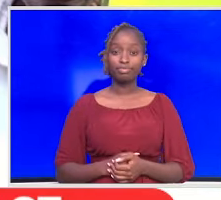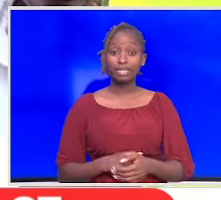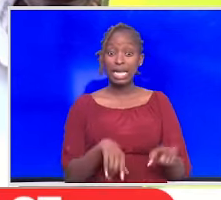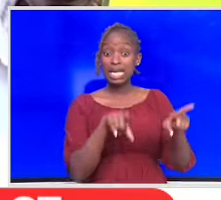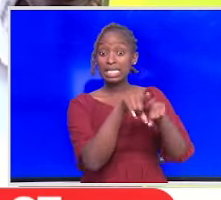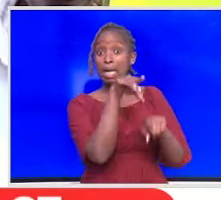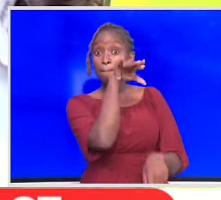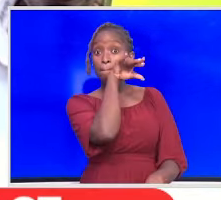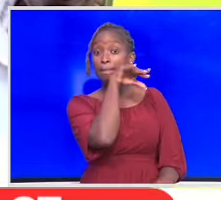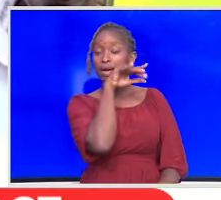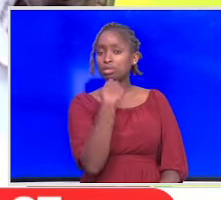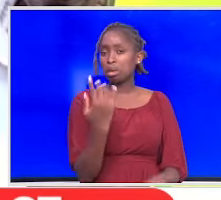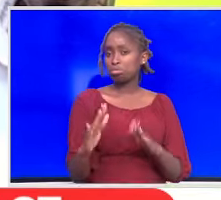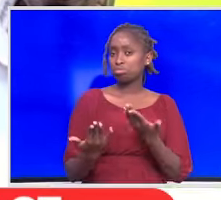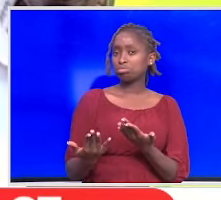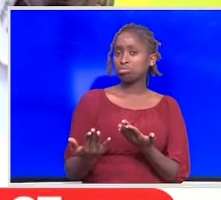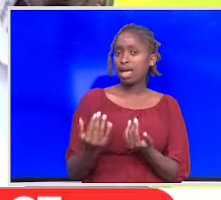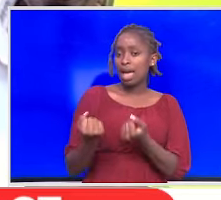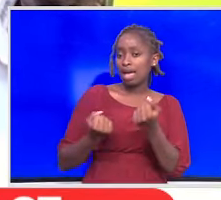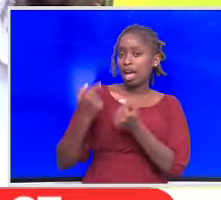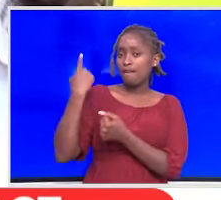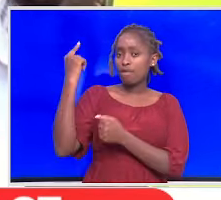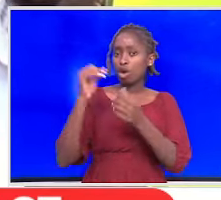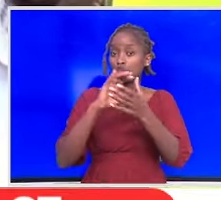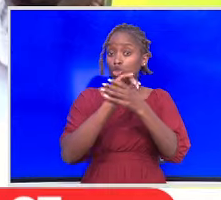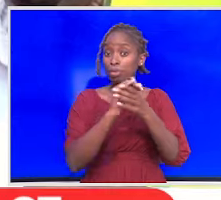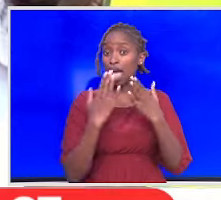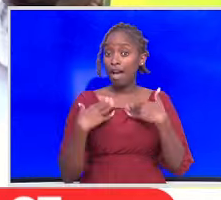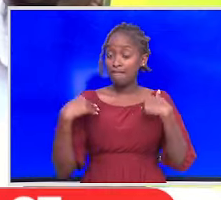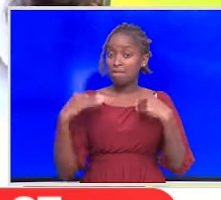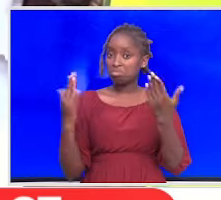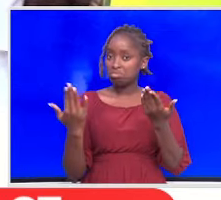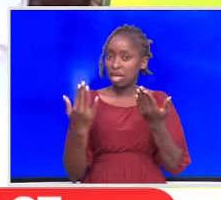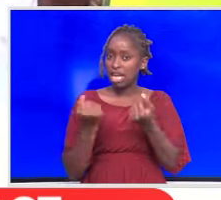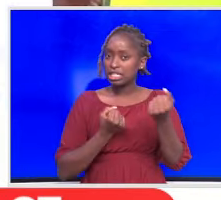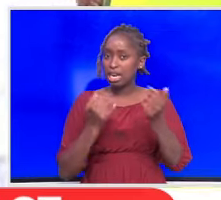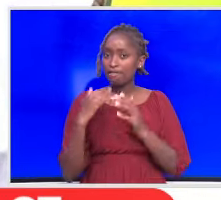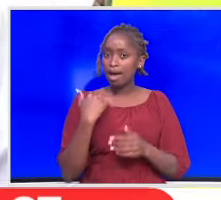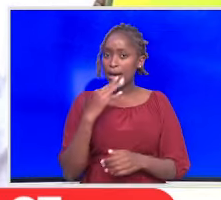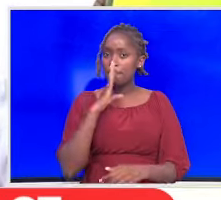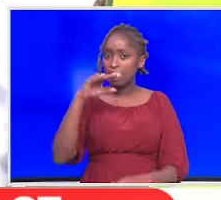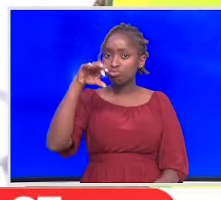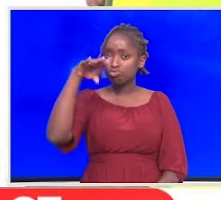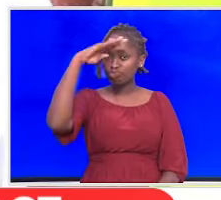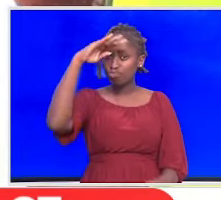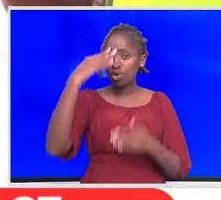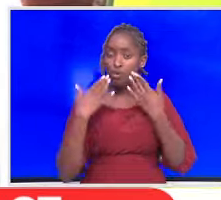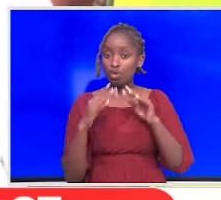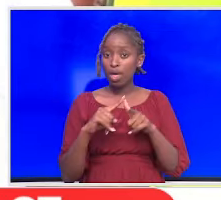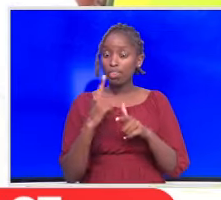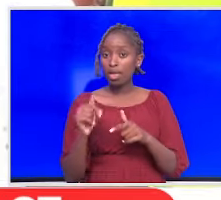huyu ndiye alisema kwamba gari ya Jubilee ilikuwa na president nani dereva alikuwa mlevi. Tandy boy wa hiyo